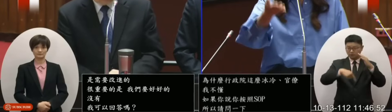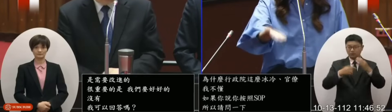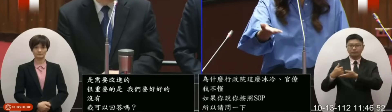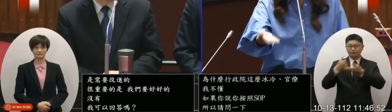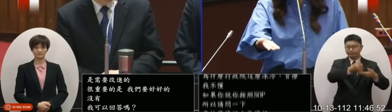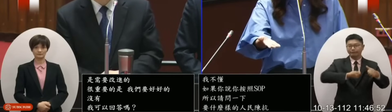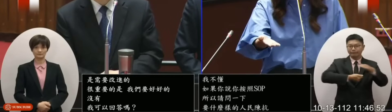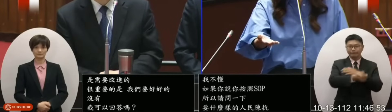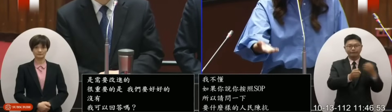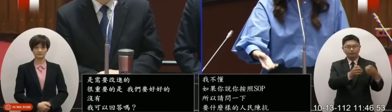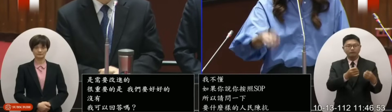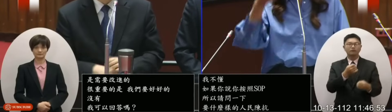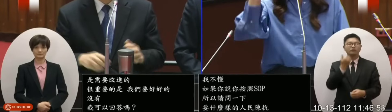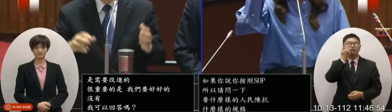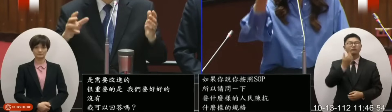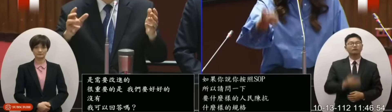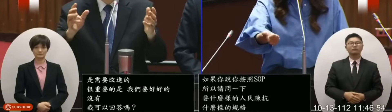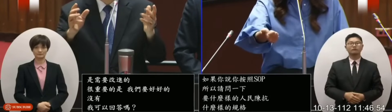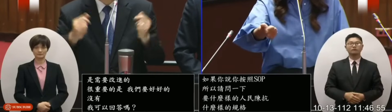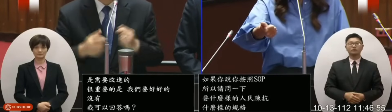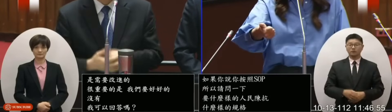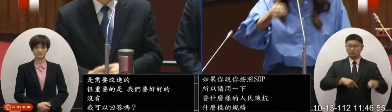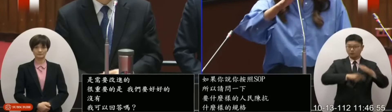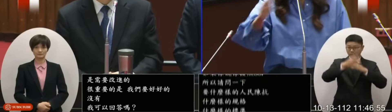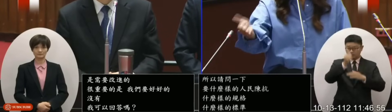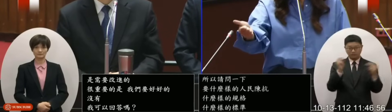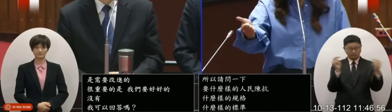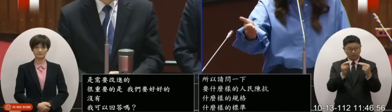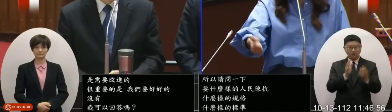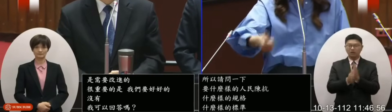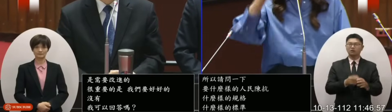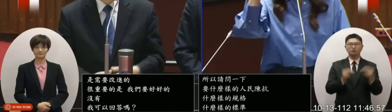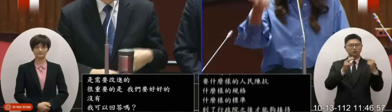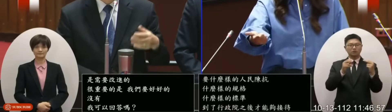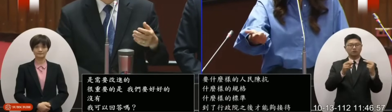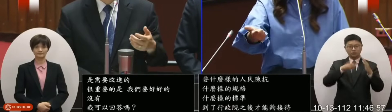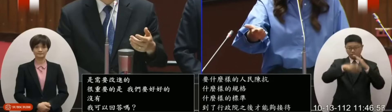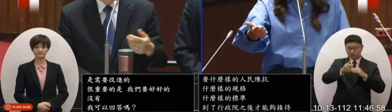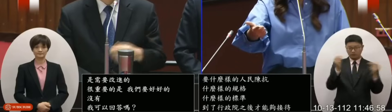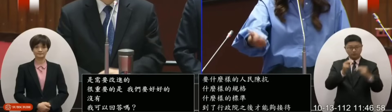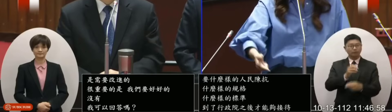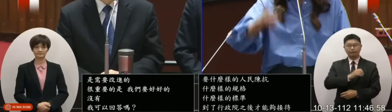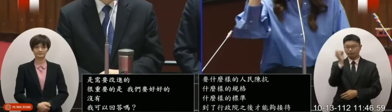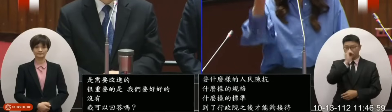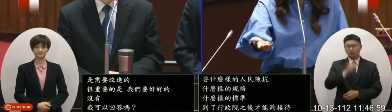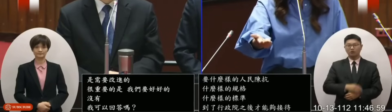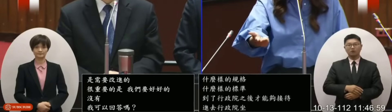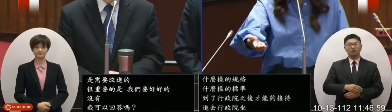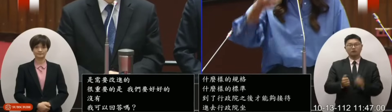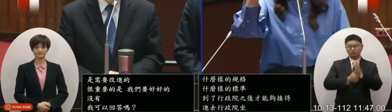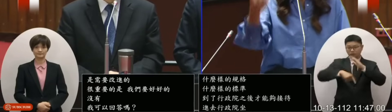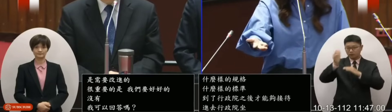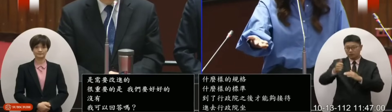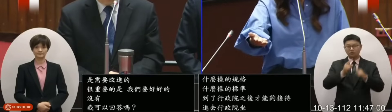够接待进去行政院坐？还是说我们的院长会接见，还是院长都不会接见？我们的副院长会不会接见？我们的秘